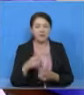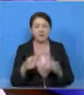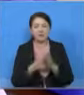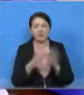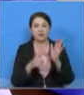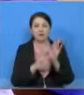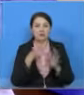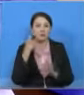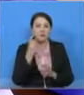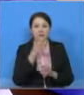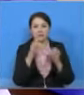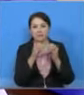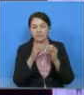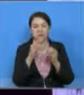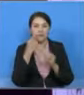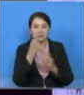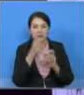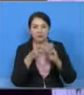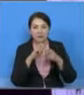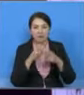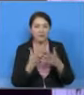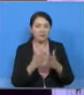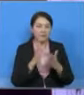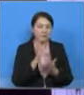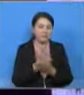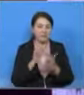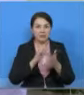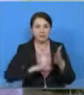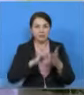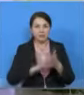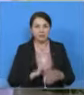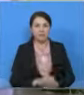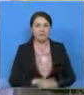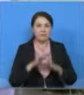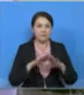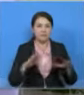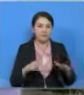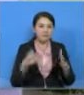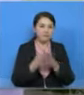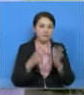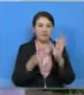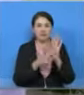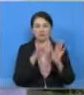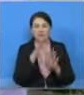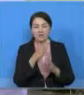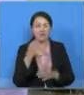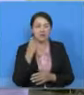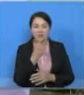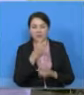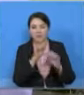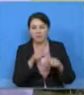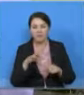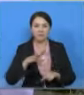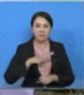могут иметь во рту по 10 зубов с кариесом. Тому есть веские причины. Дети до 7 лет во рту может быть